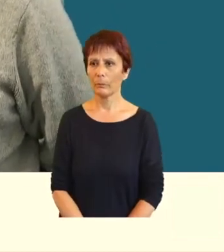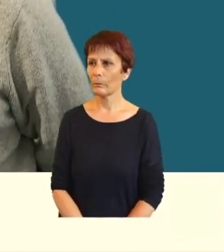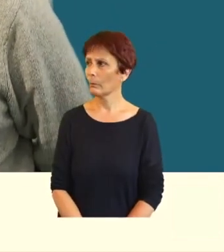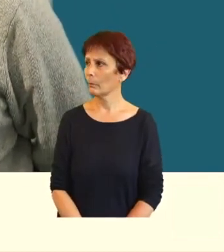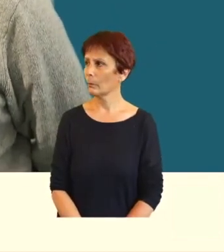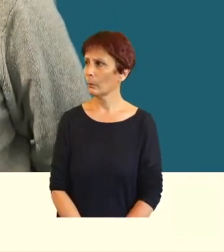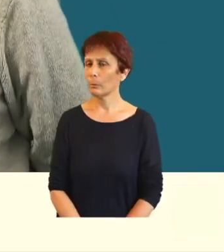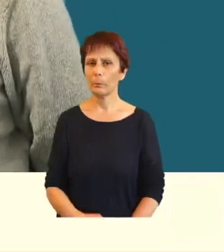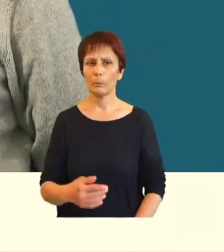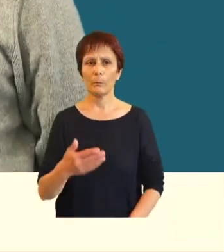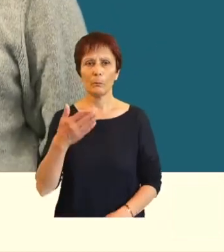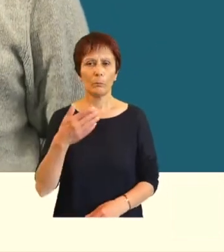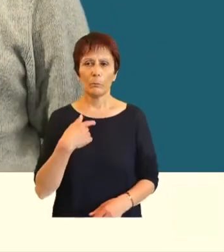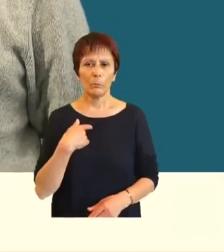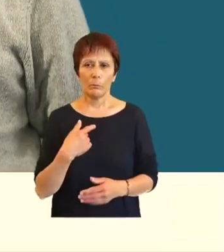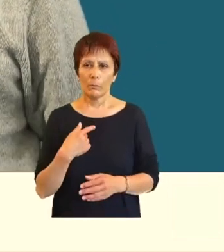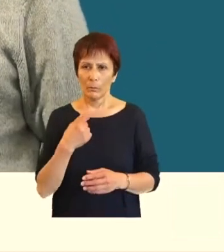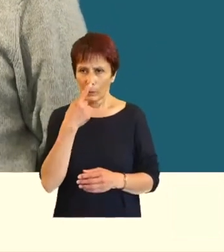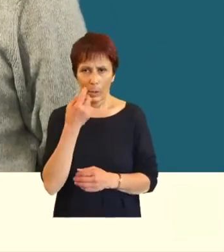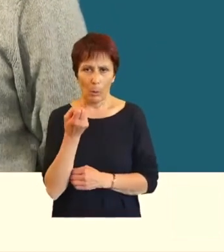Je ne doute pas que